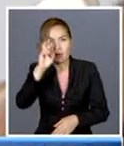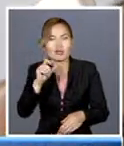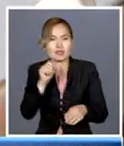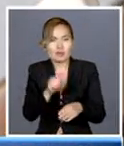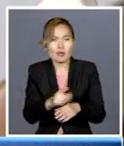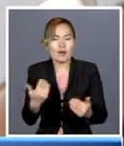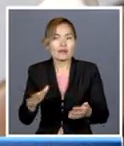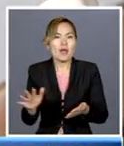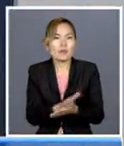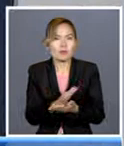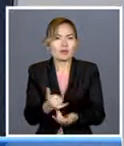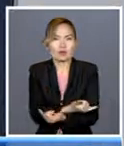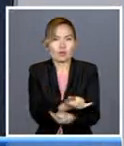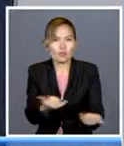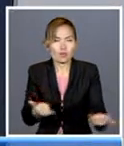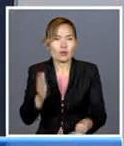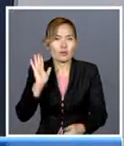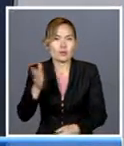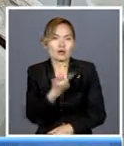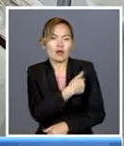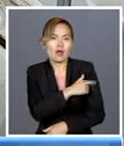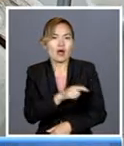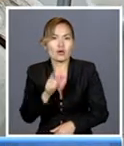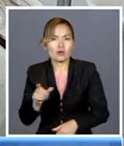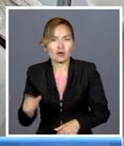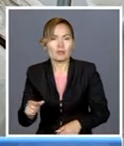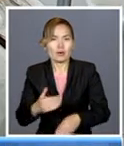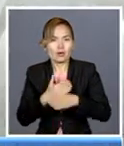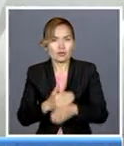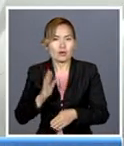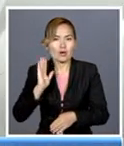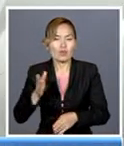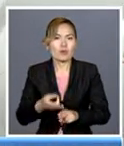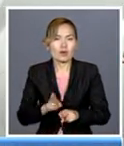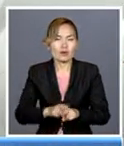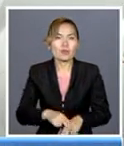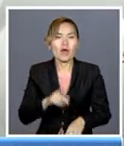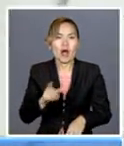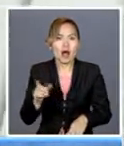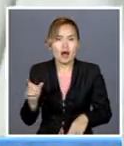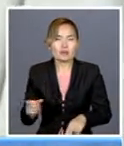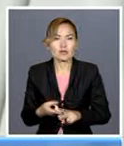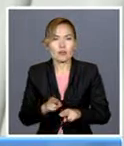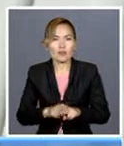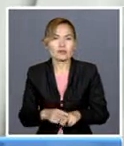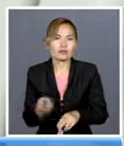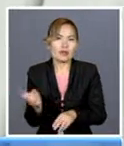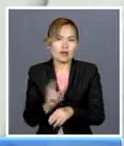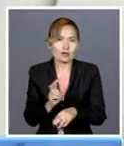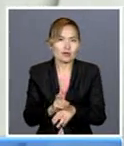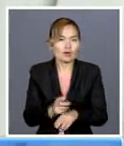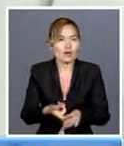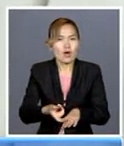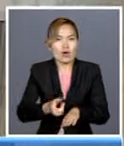жүйе мемлекеттік ұйымдардың жүктемесін төмендетуге мүмкіндік береді. Бұл бір. Екіншіден, адам аз болғандықтан қызмет сапасы да